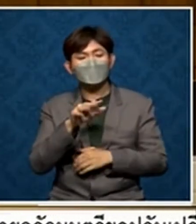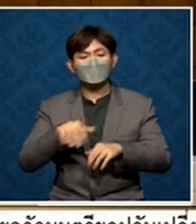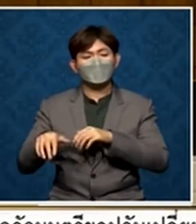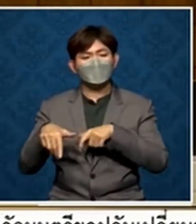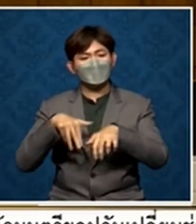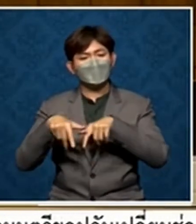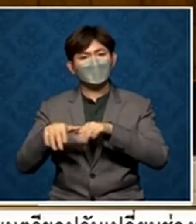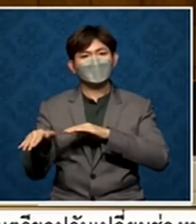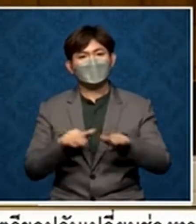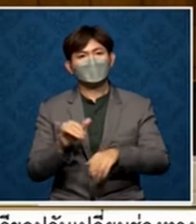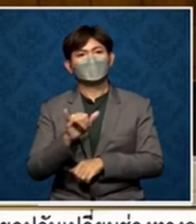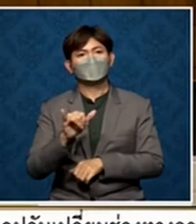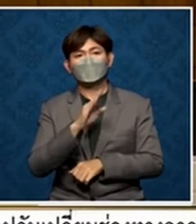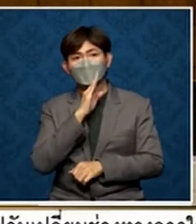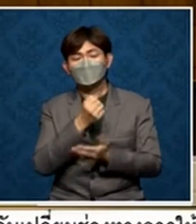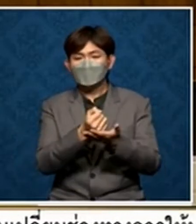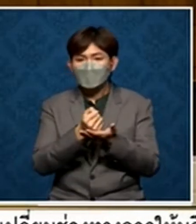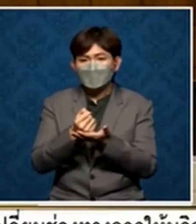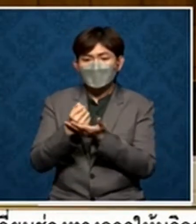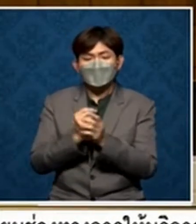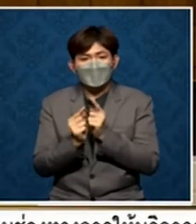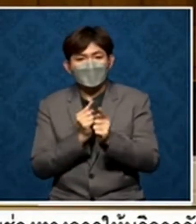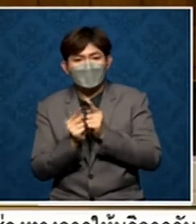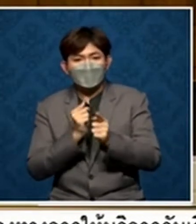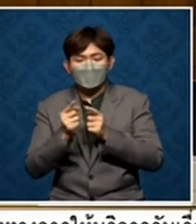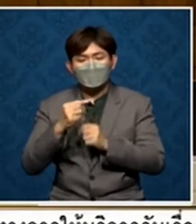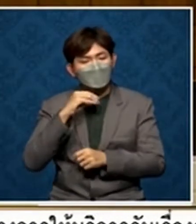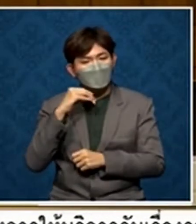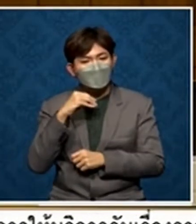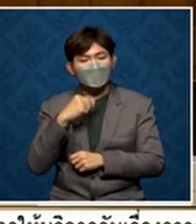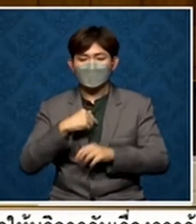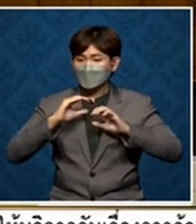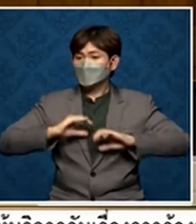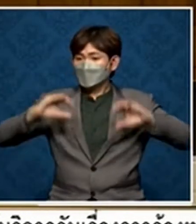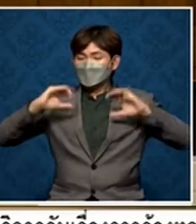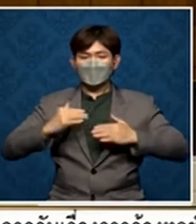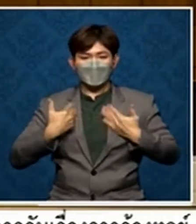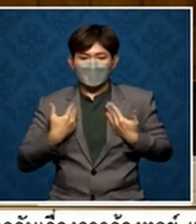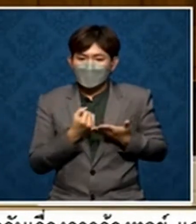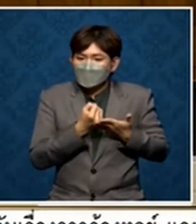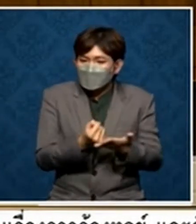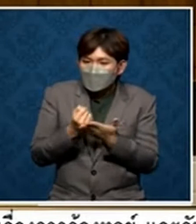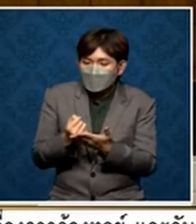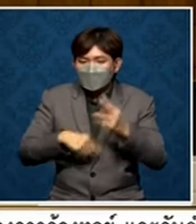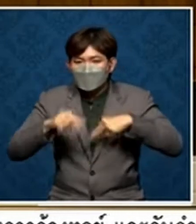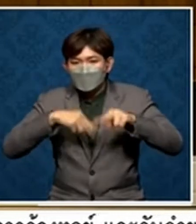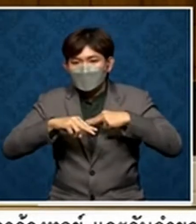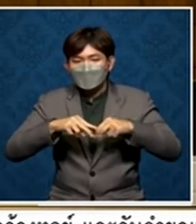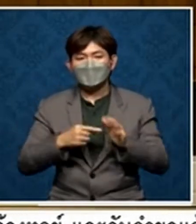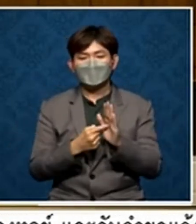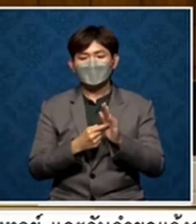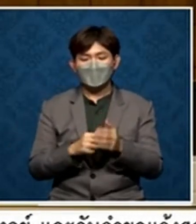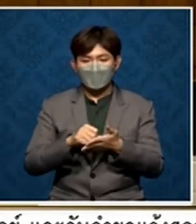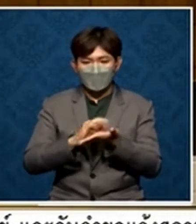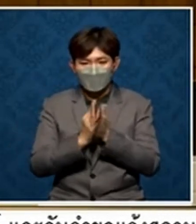แจกเยอะหลายประเด็นนะคุณไก่ครับมีอีกนะคะบอกว่าเรื่องโควิชเนี่ยนะไม่เคยมีรัฐบาลไหนเคยเจอสถานการณ์แบบนี้มาก่อนแต่รัฐบาล